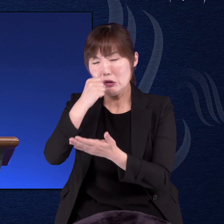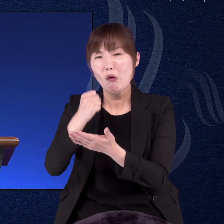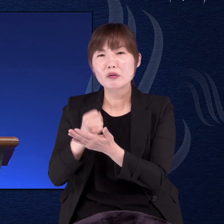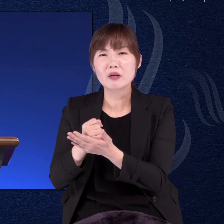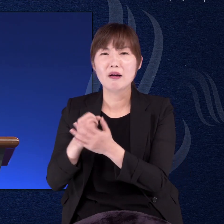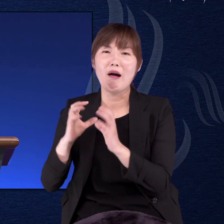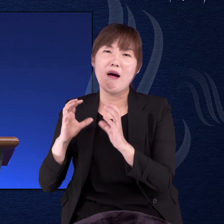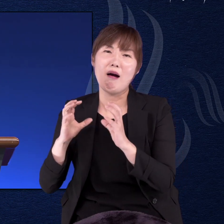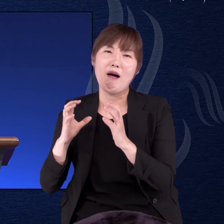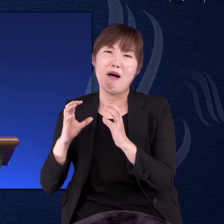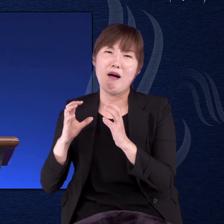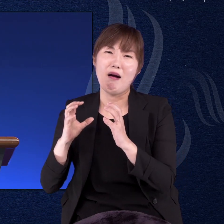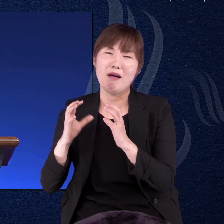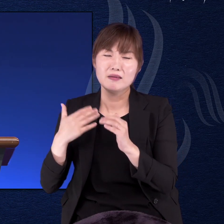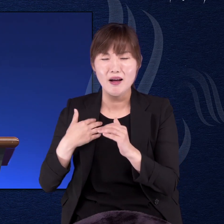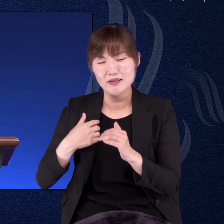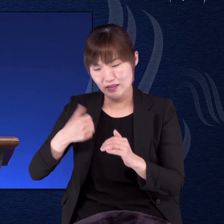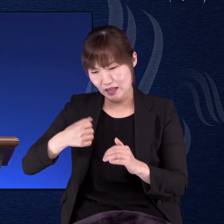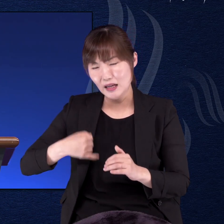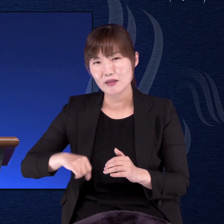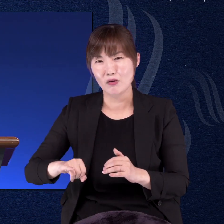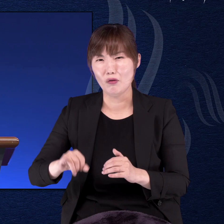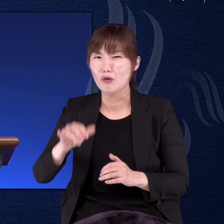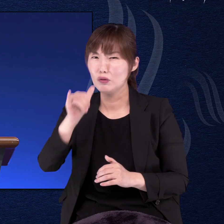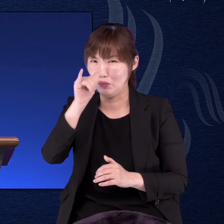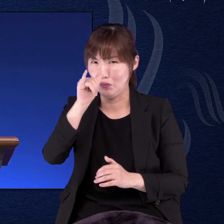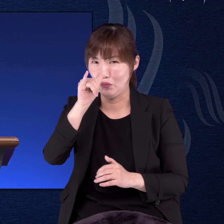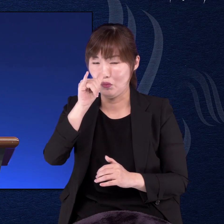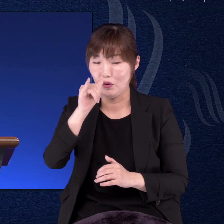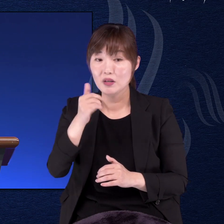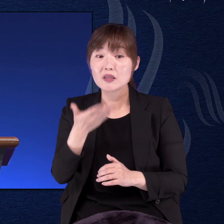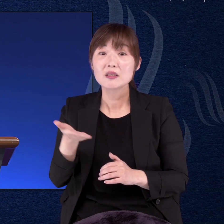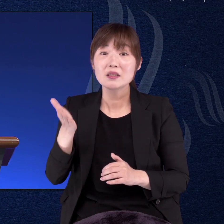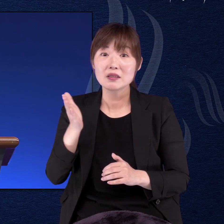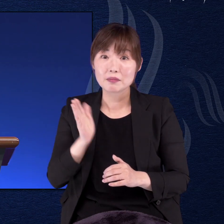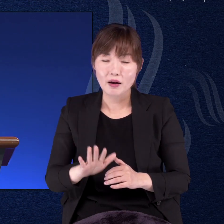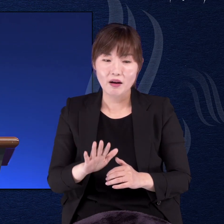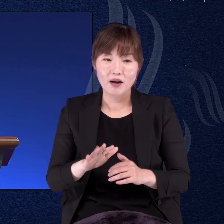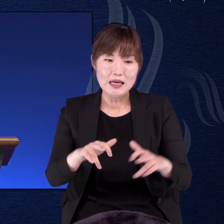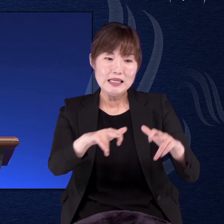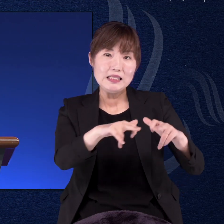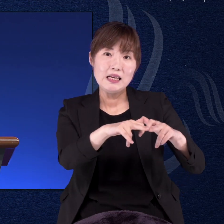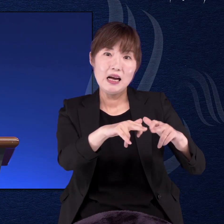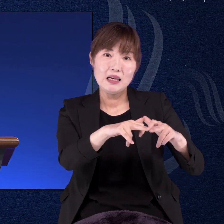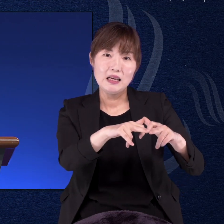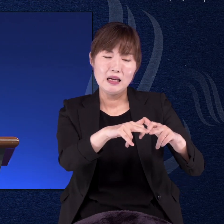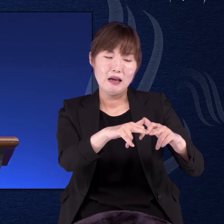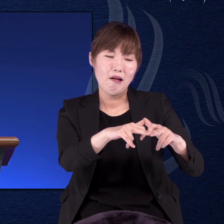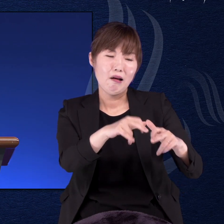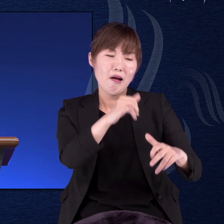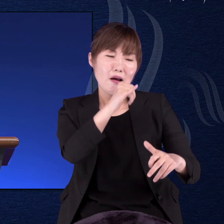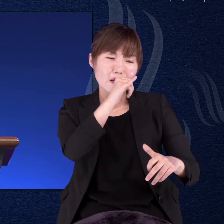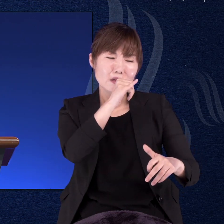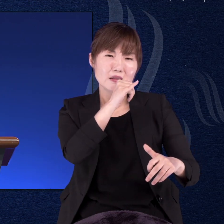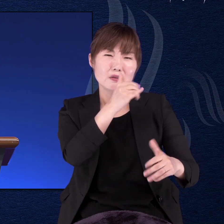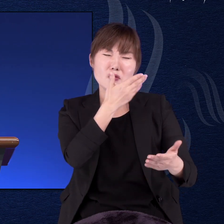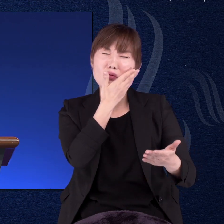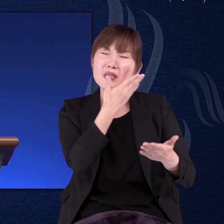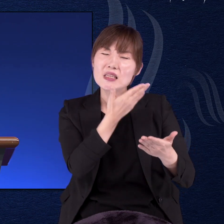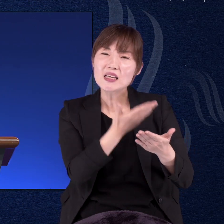저분들은 정말 큰 그릇인가 보다, 하나님 보시기에. 그래서 하나님이 저 귀한 아이들을